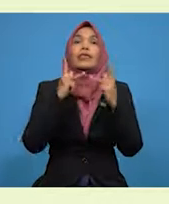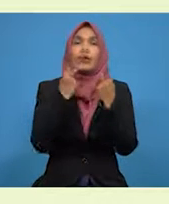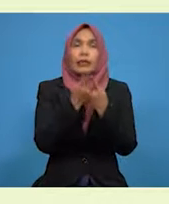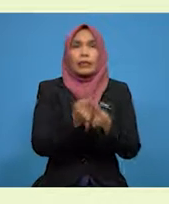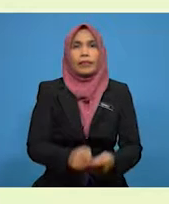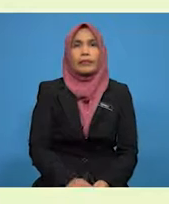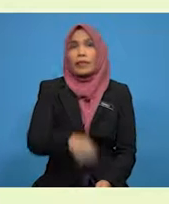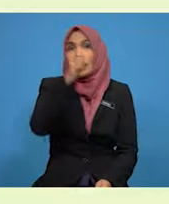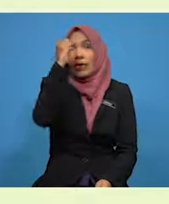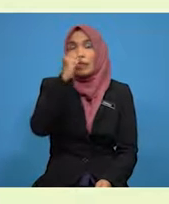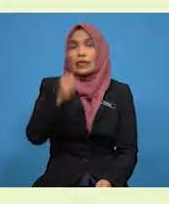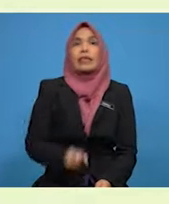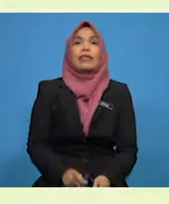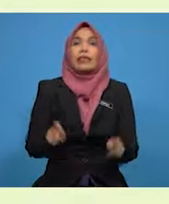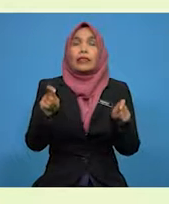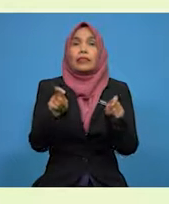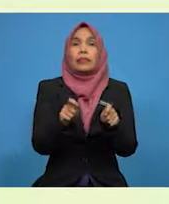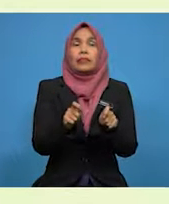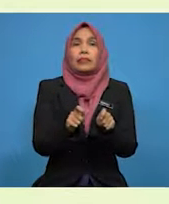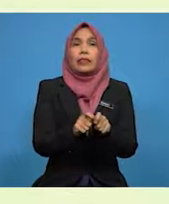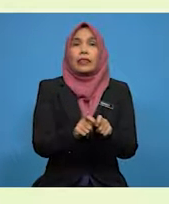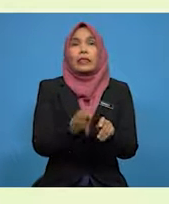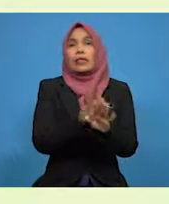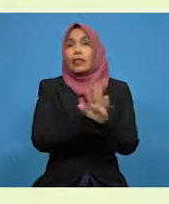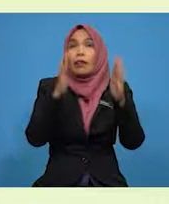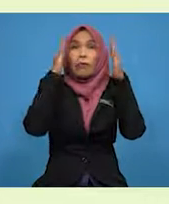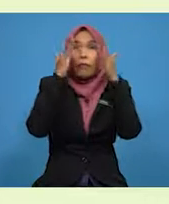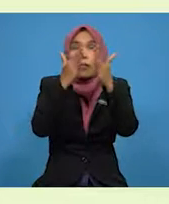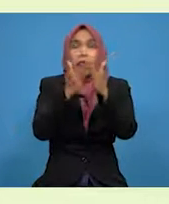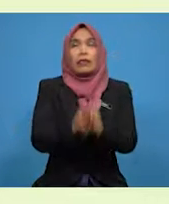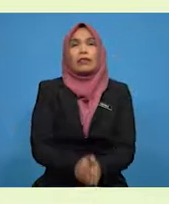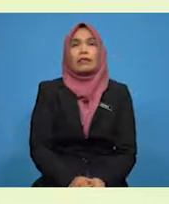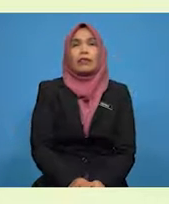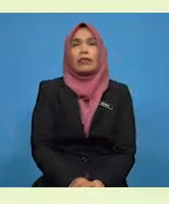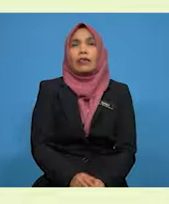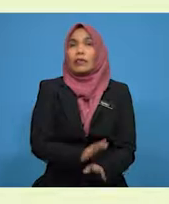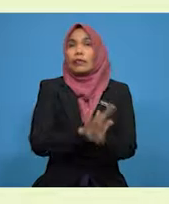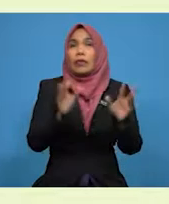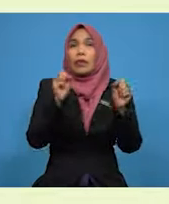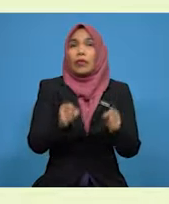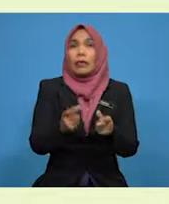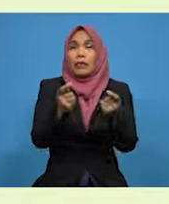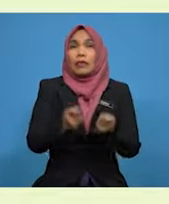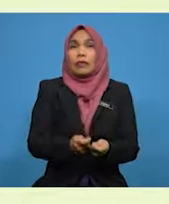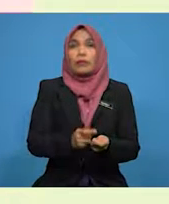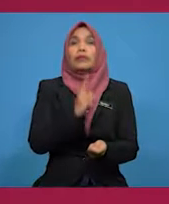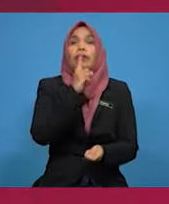Sikap seperti sambil lewa, tidak fokus dan sukar menerima arahan serta teguran.